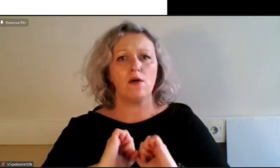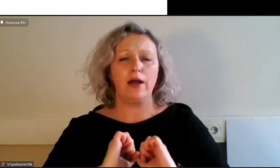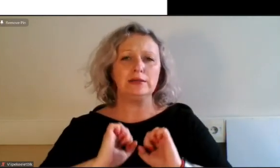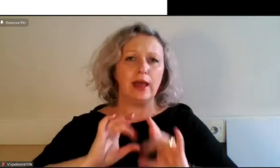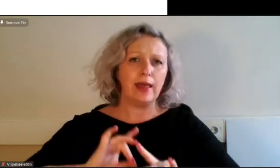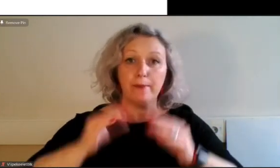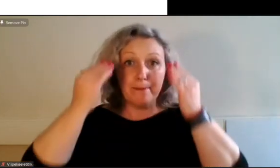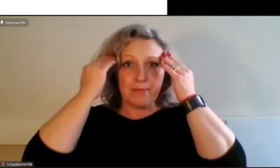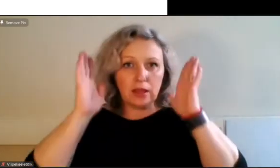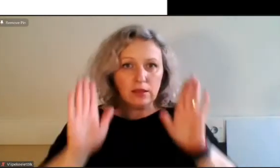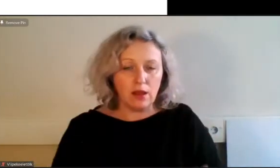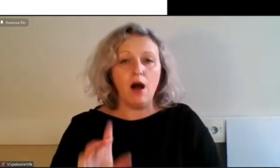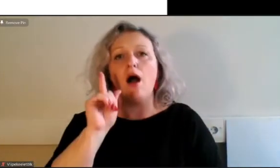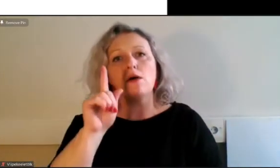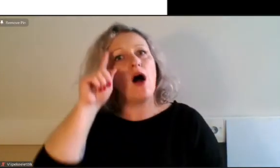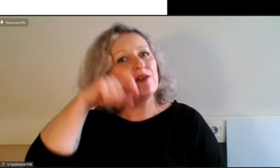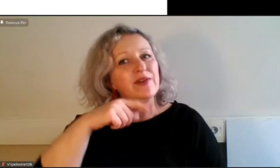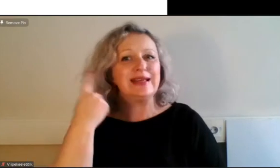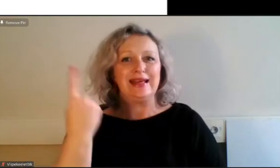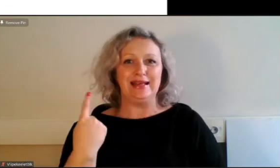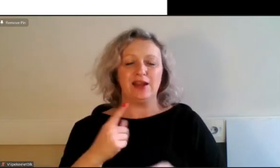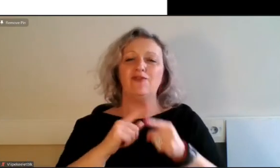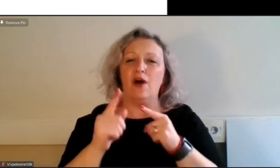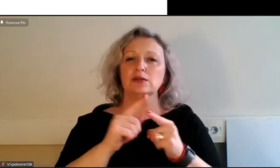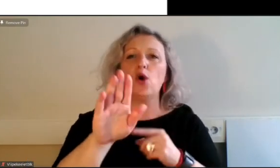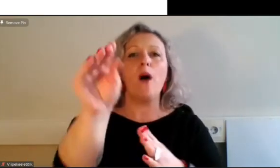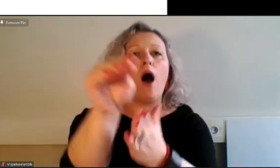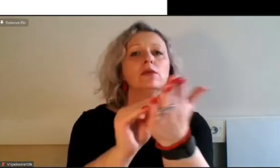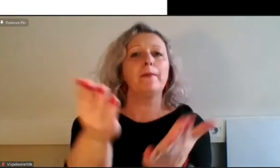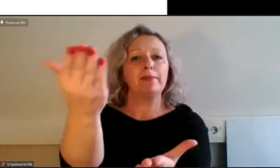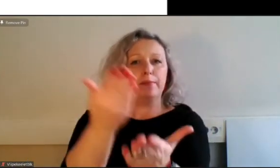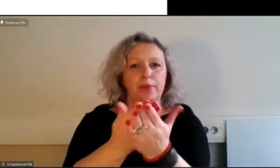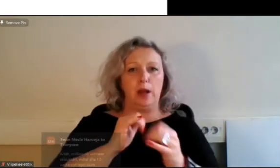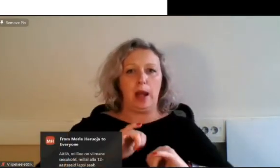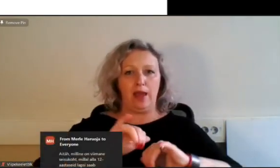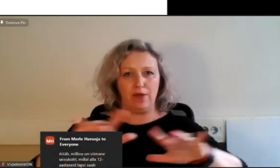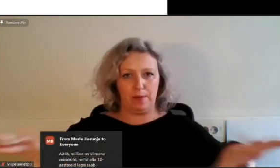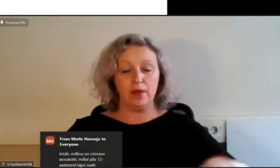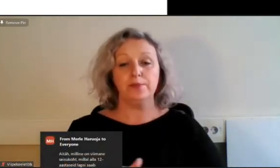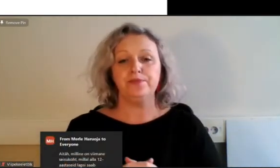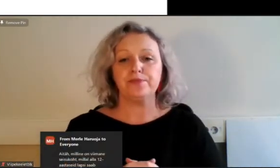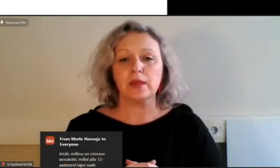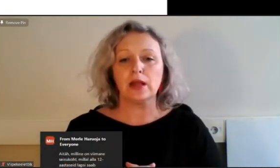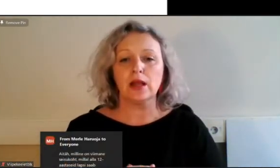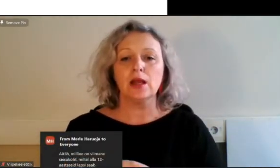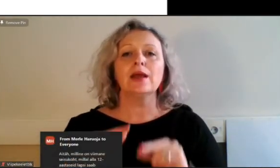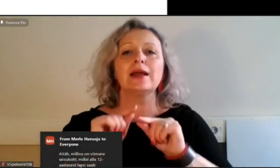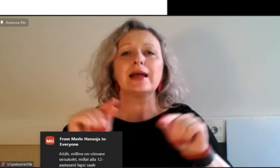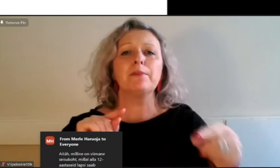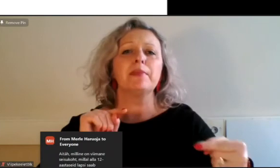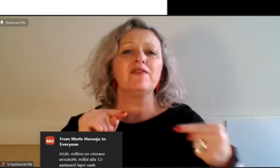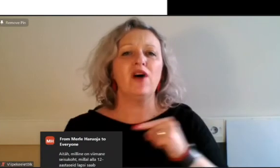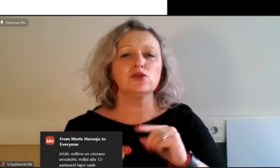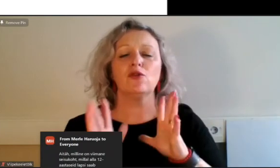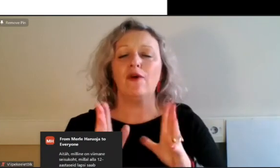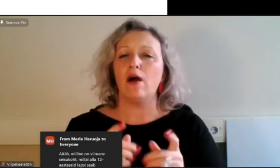välja töötamisel ka vaktsiinid, mis kaitseksid korraga gripi ja Covidi vastu. Millal need päriselt kasutusele